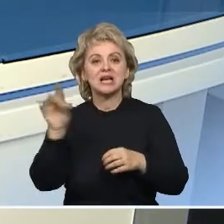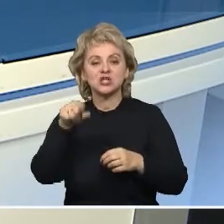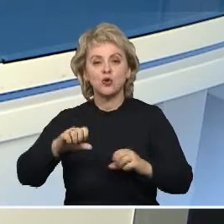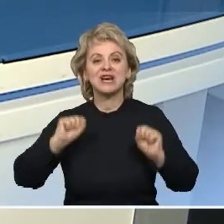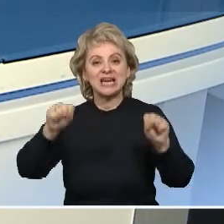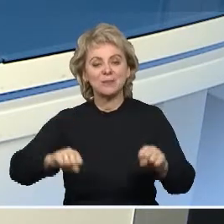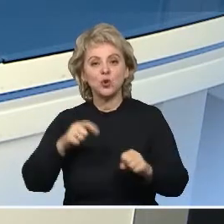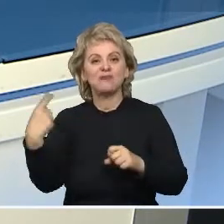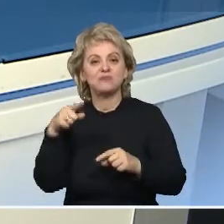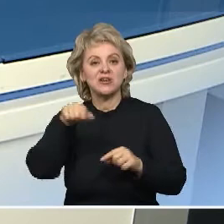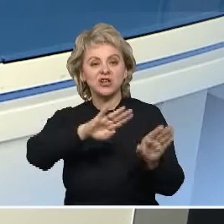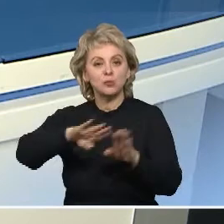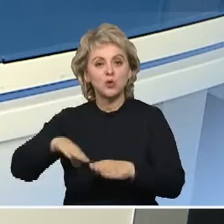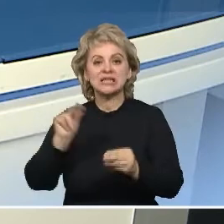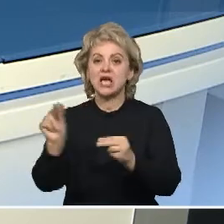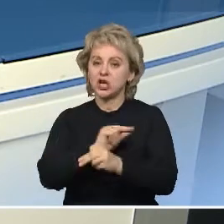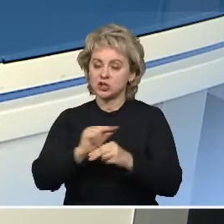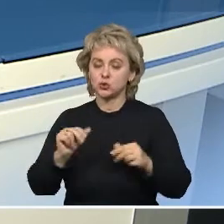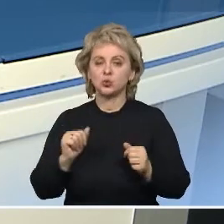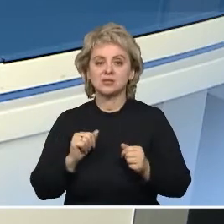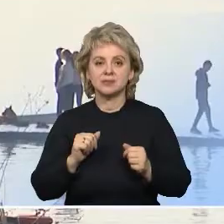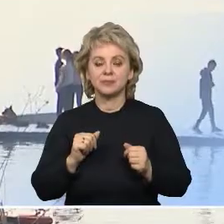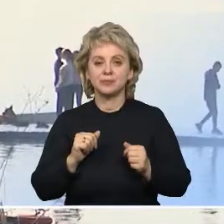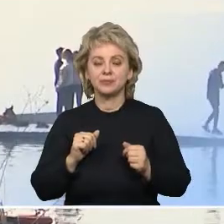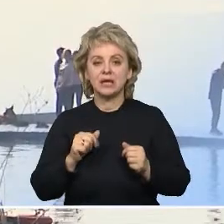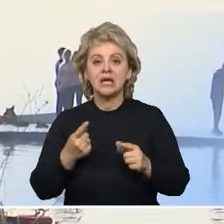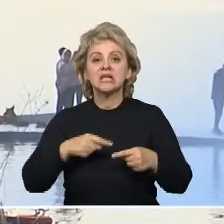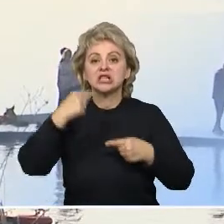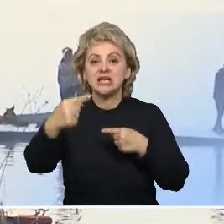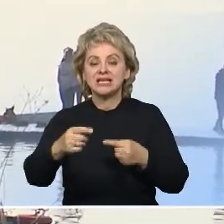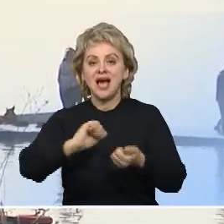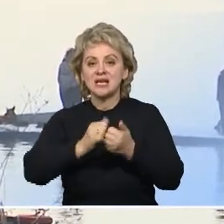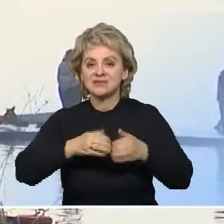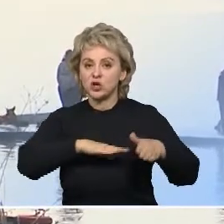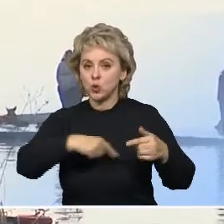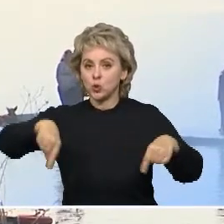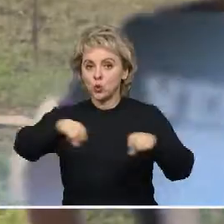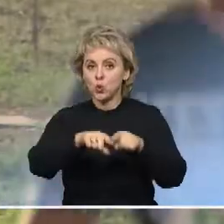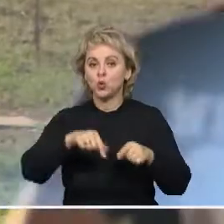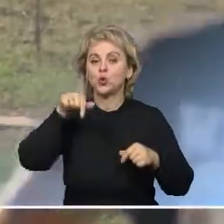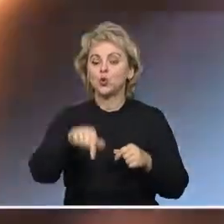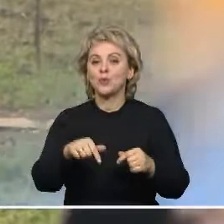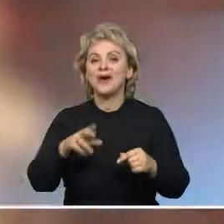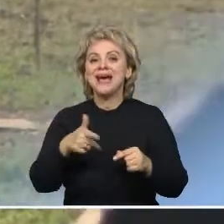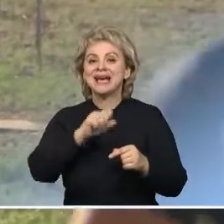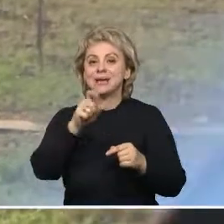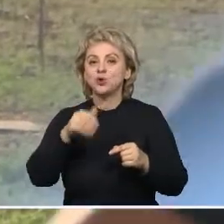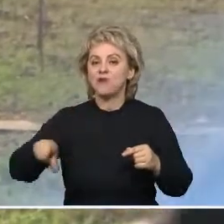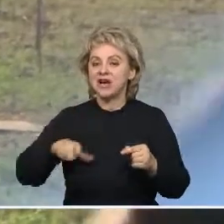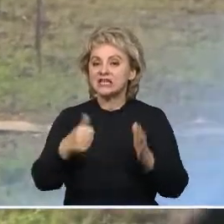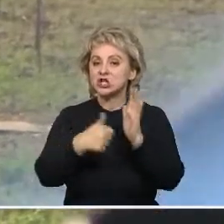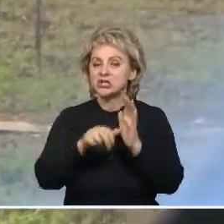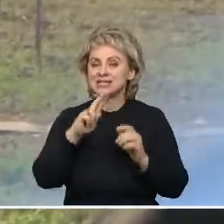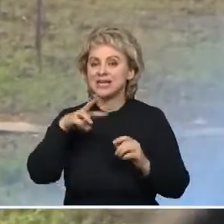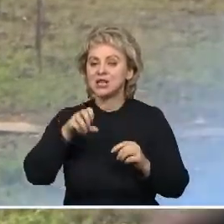Ростовском Гремном впервые после реконструкции. Длина асфальтированного круга по периметру Гребного канала 6